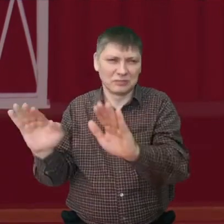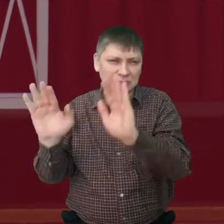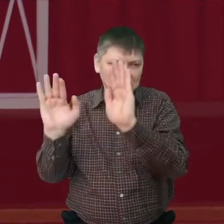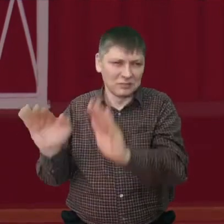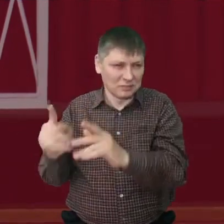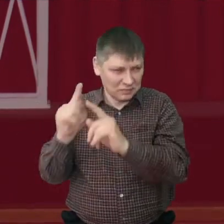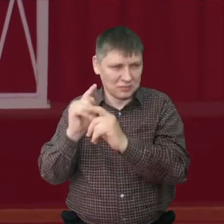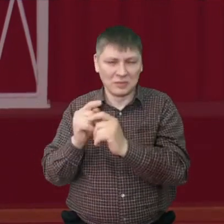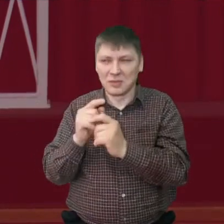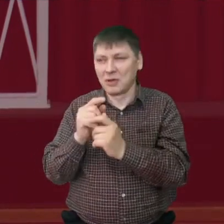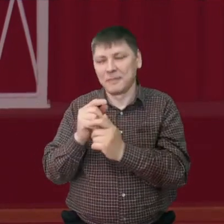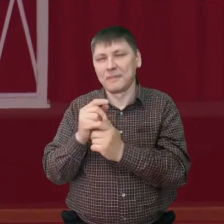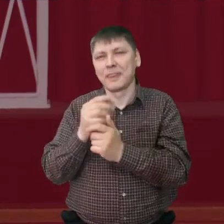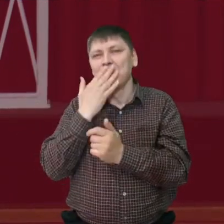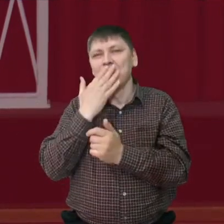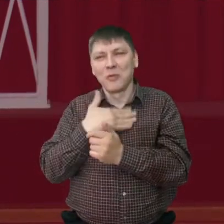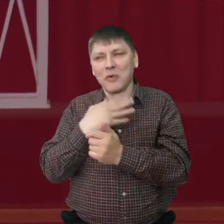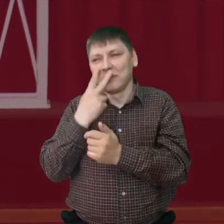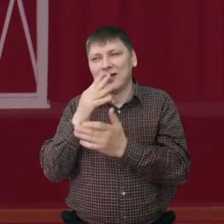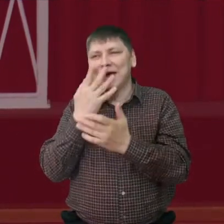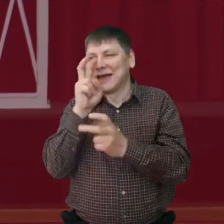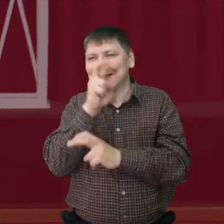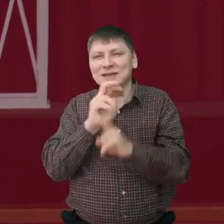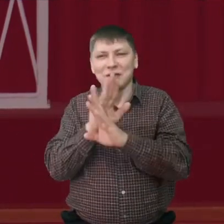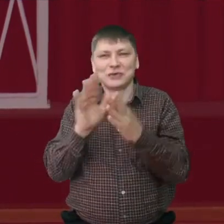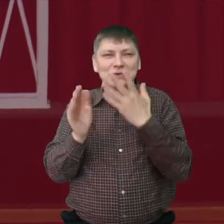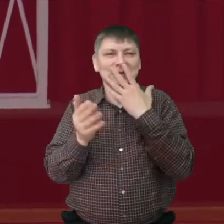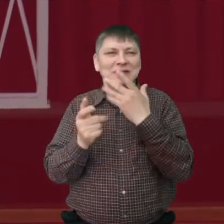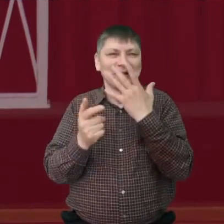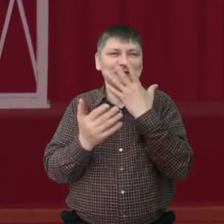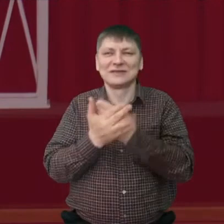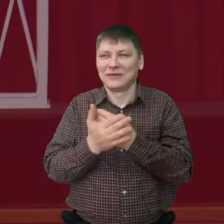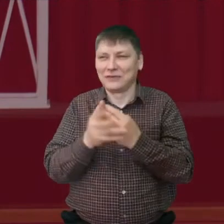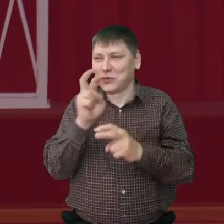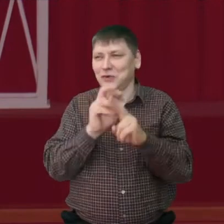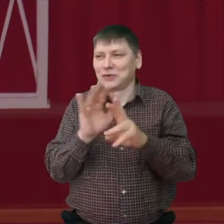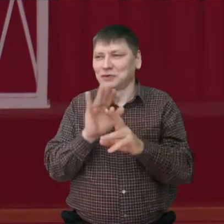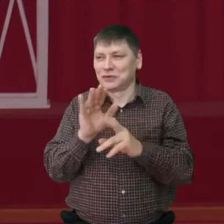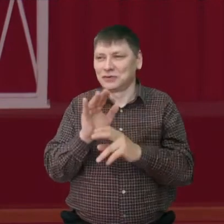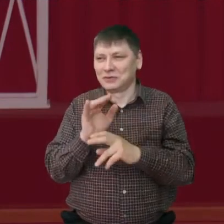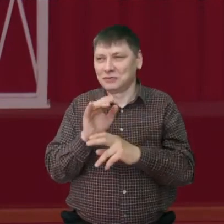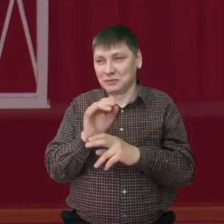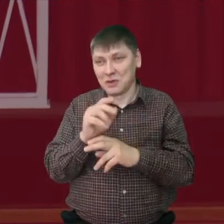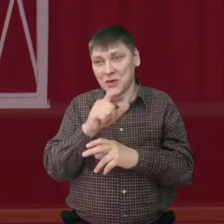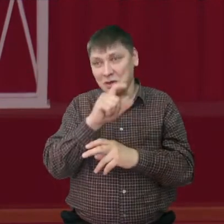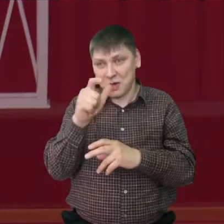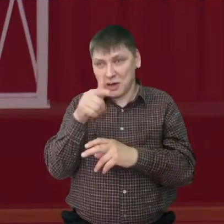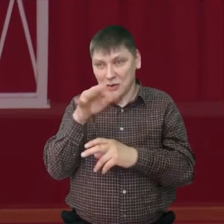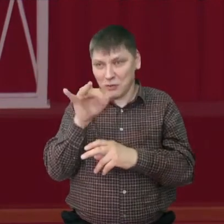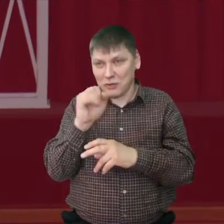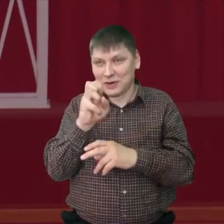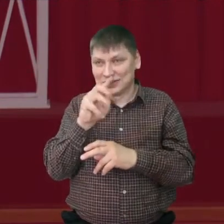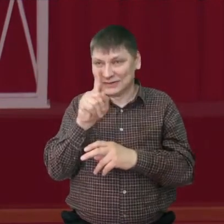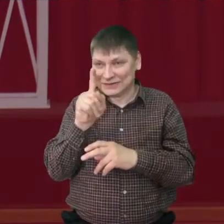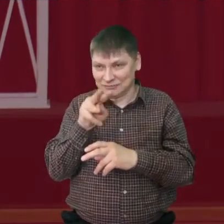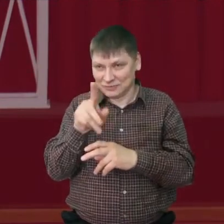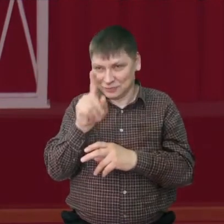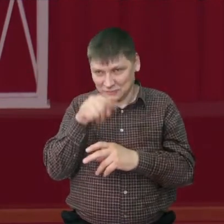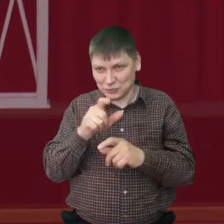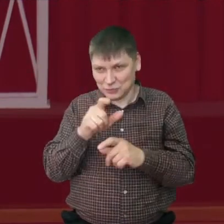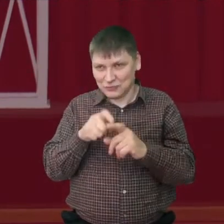сгладить, любовь не ищет своего. По сути, своя любовь – это противоположность эгоизма. И